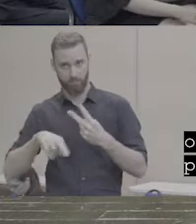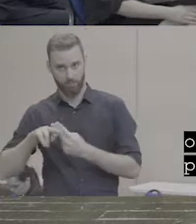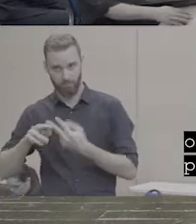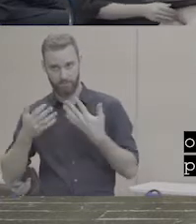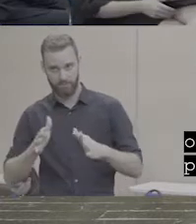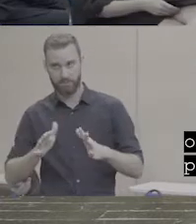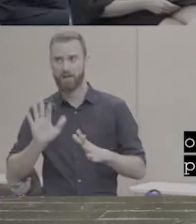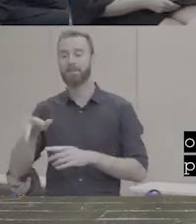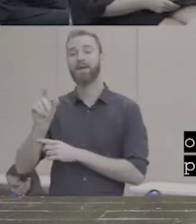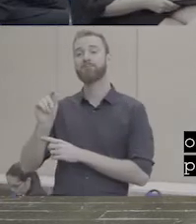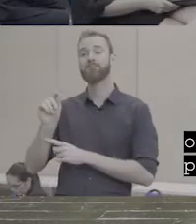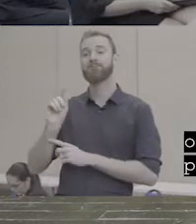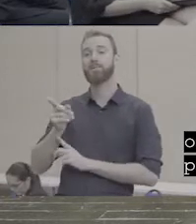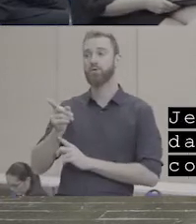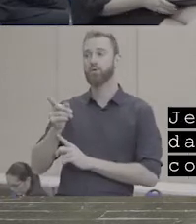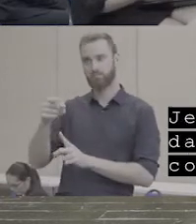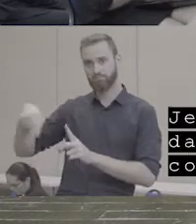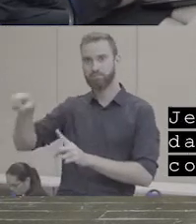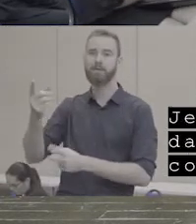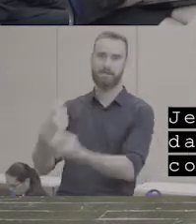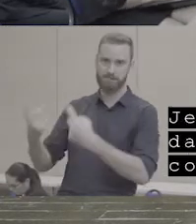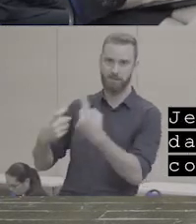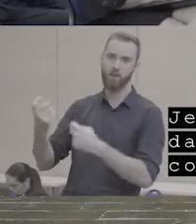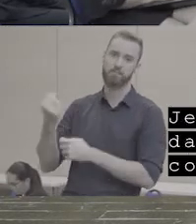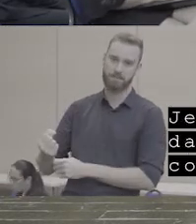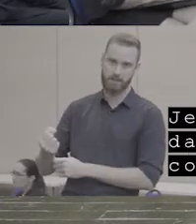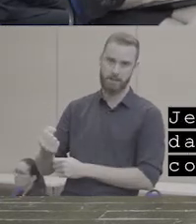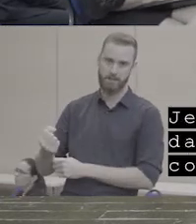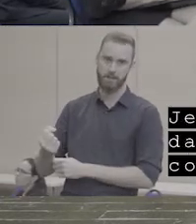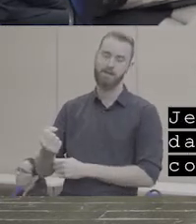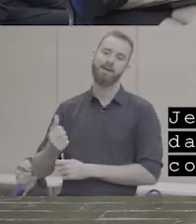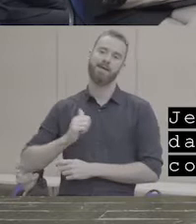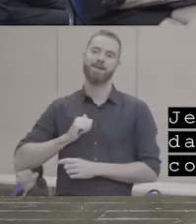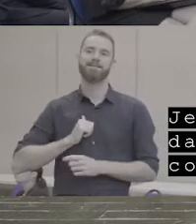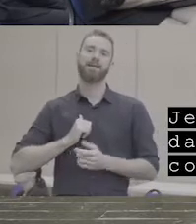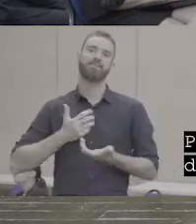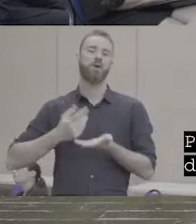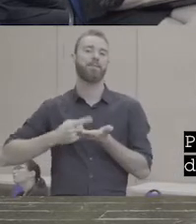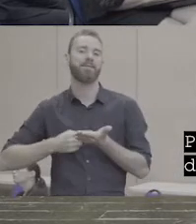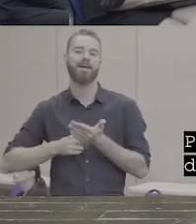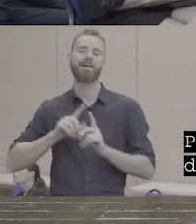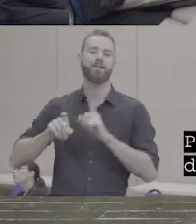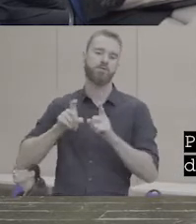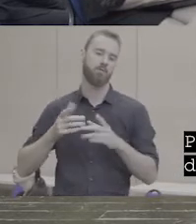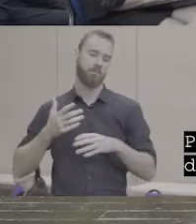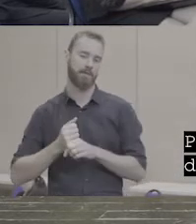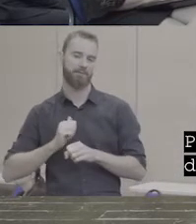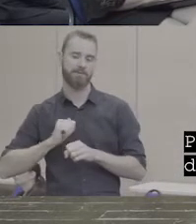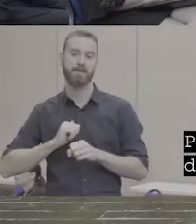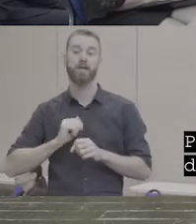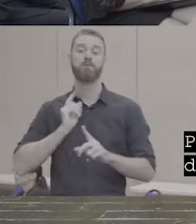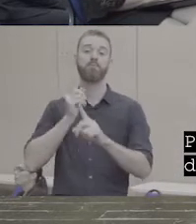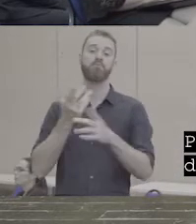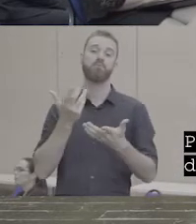pouvoir venir poser des questions. Et je vous inviterai à être bref, en fait, dans vos commentaires, vos questions, parce que le but, c'est aussi